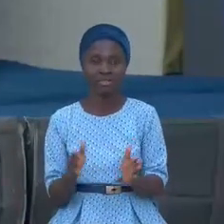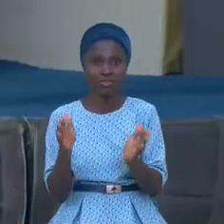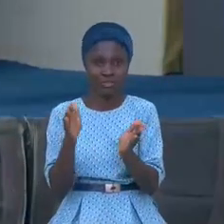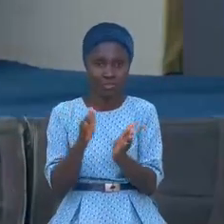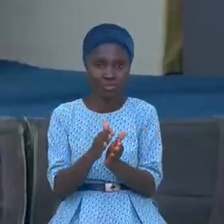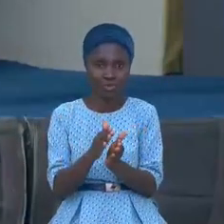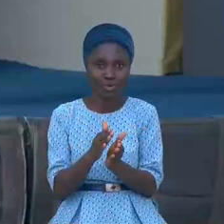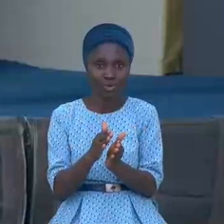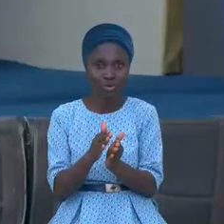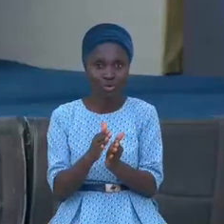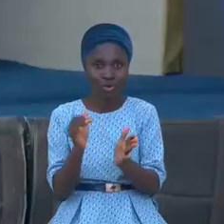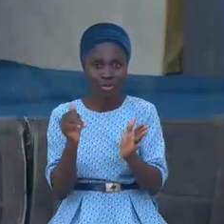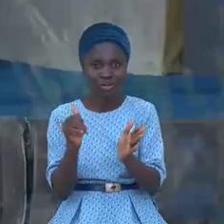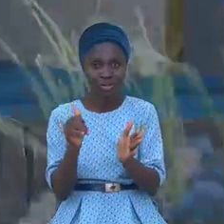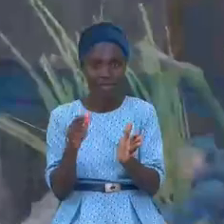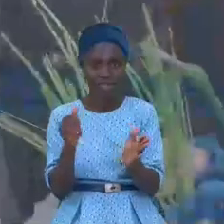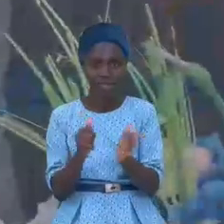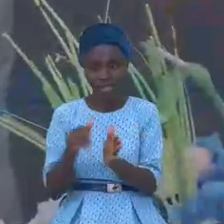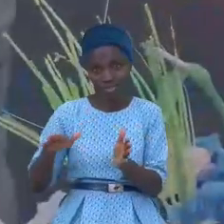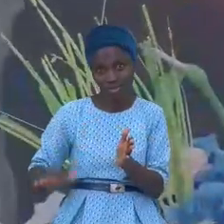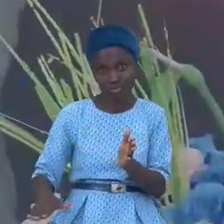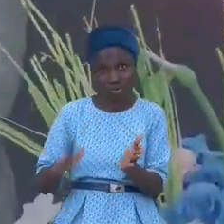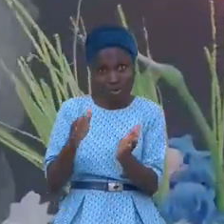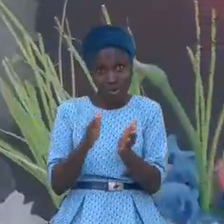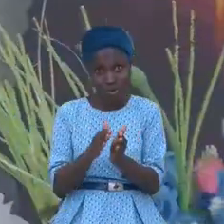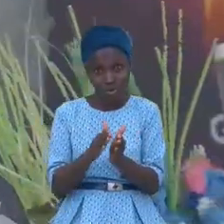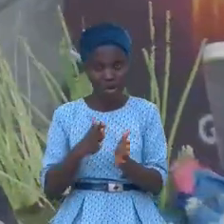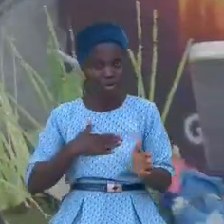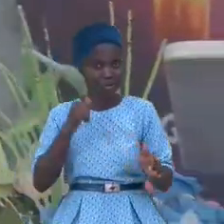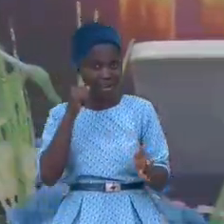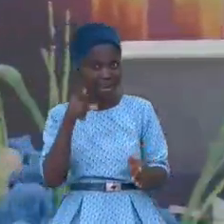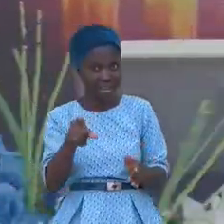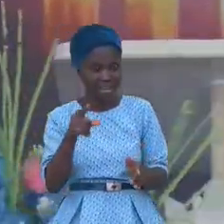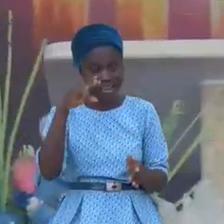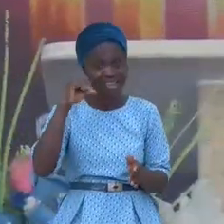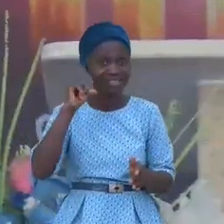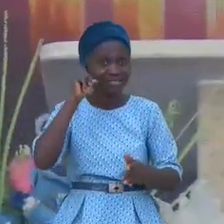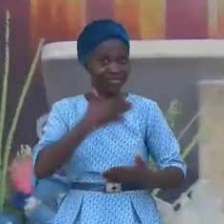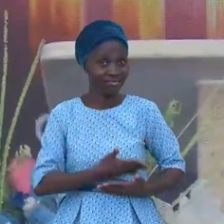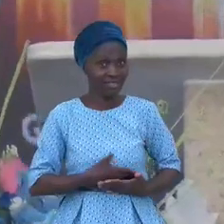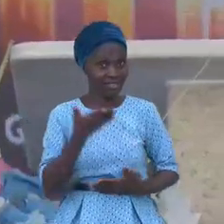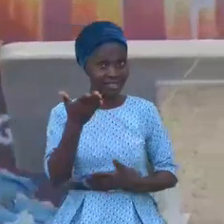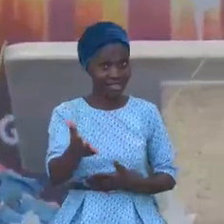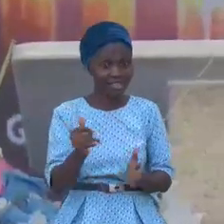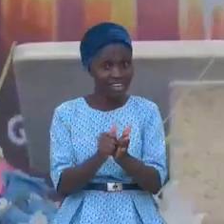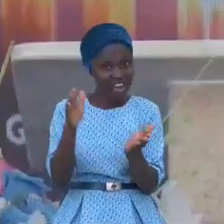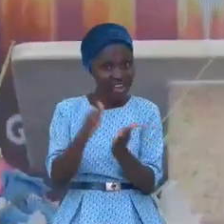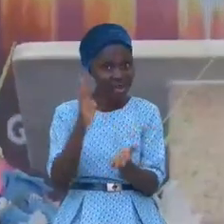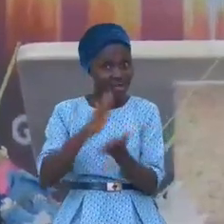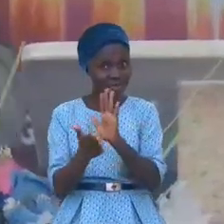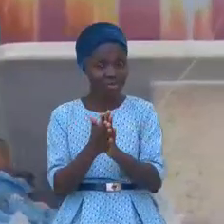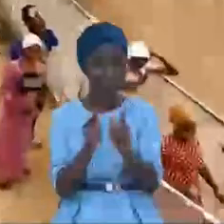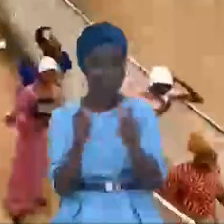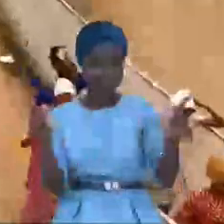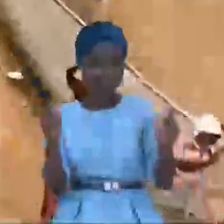petit, regarde mon petit garçon là, ce petit garçon, ma fille là-bas, la petite fille là, tu deviendras une grande